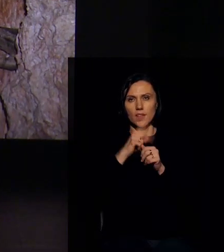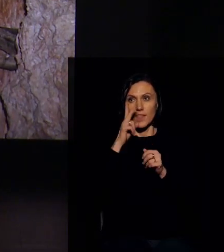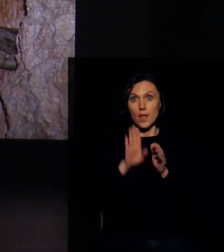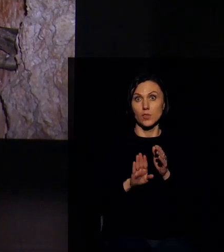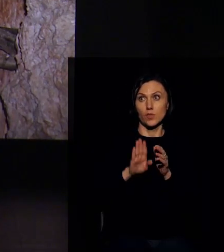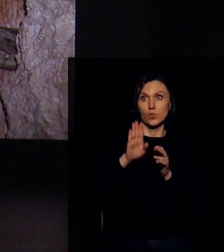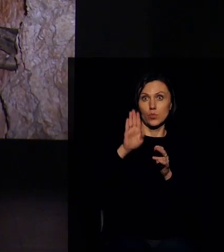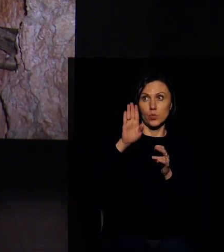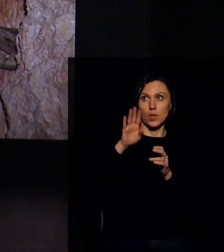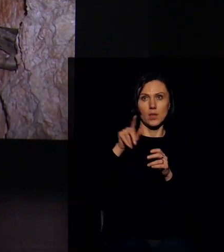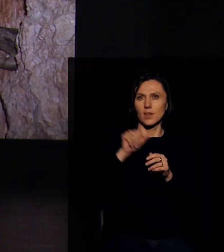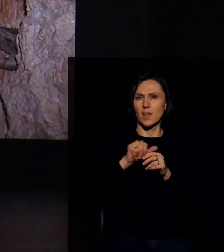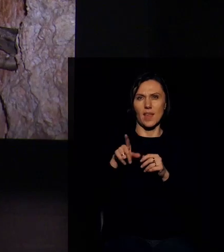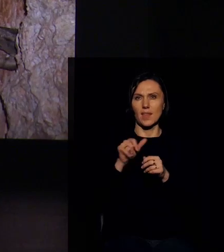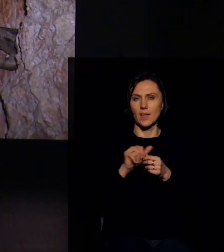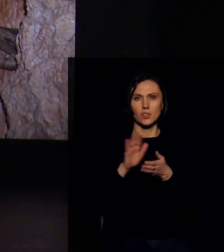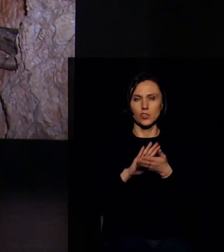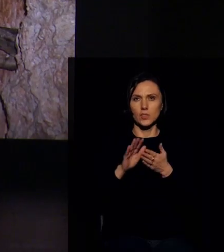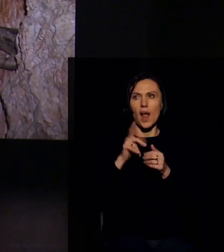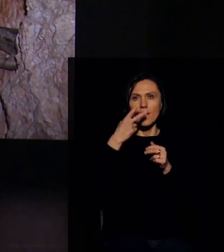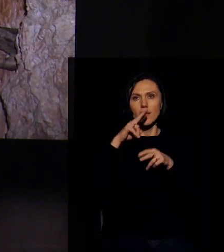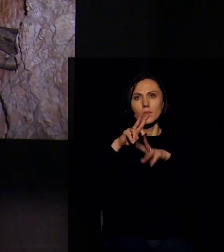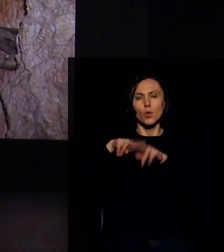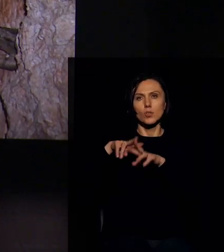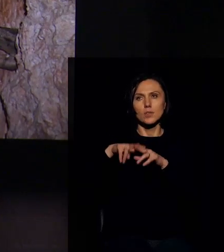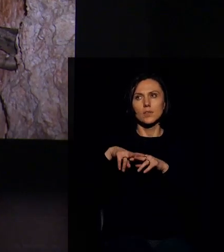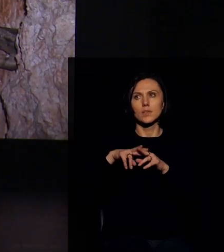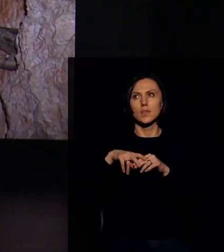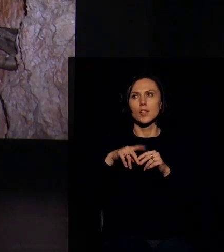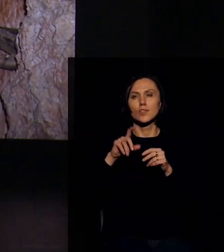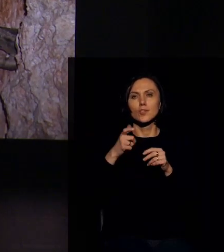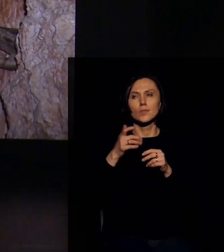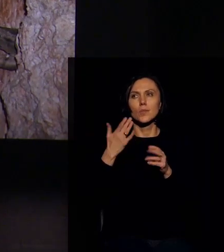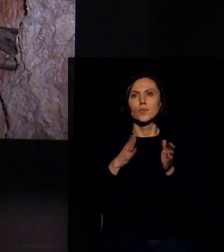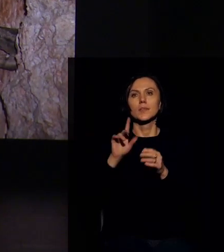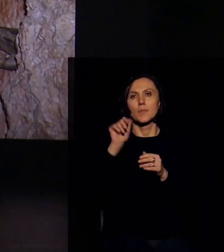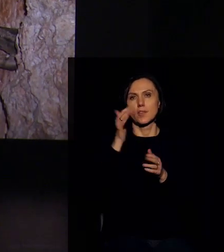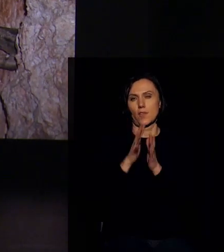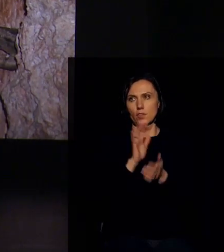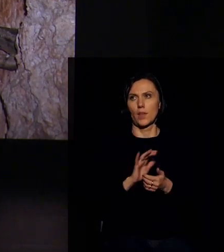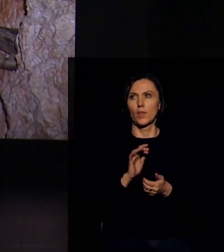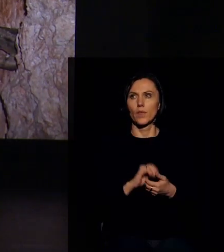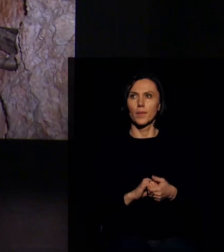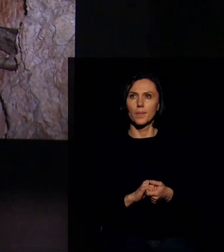który już nie jest oczyszczony, ale widać jeszcze pozostałości właśnie jakiejś konstrukcji z I wojny światowej.